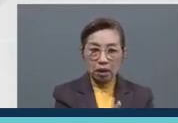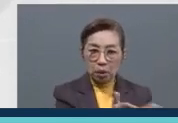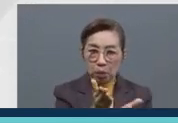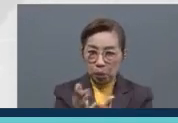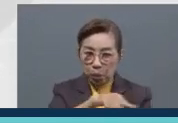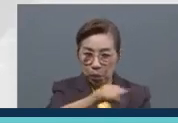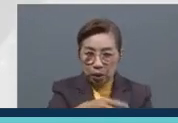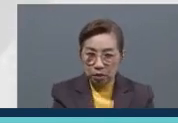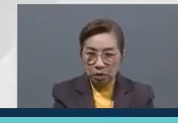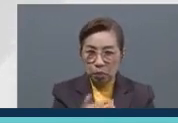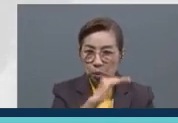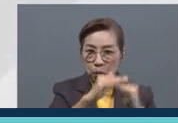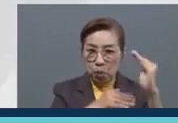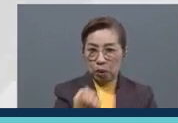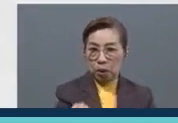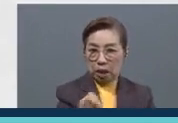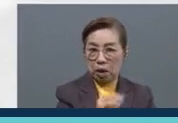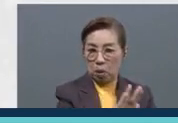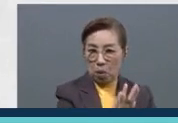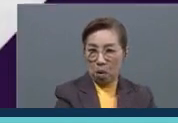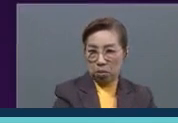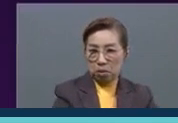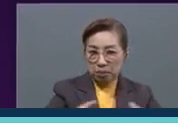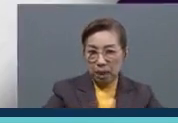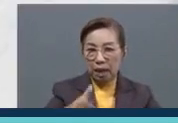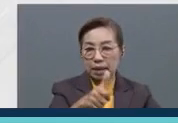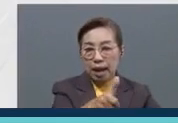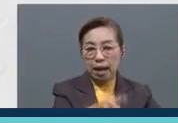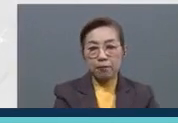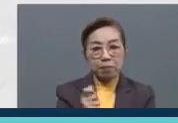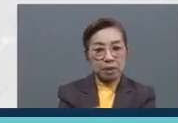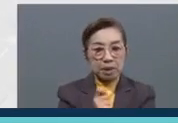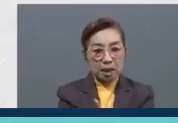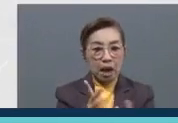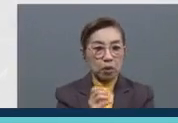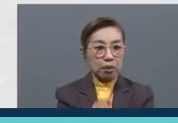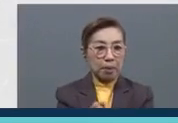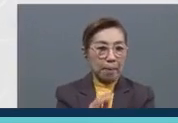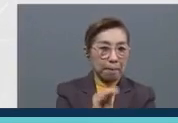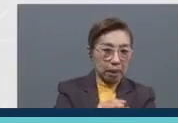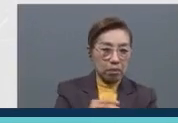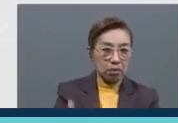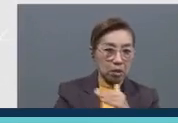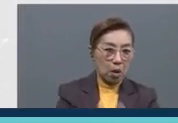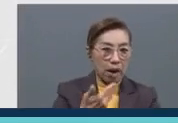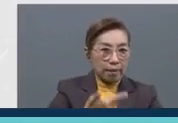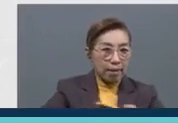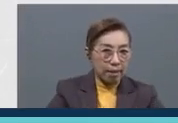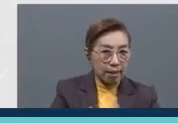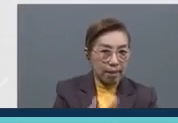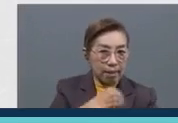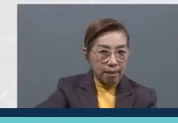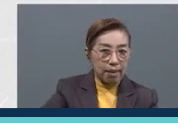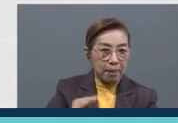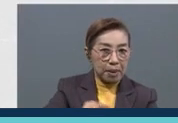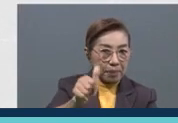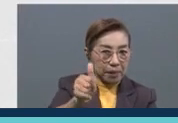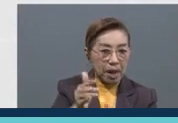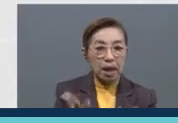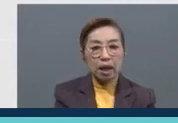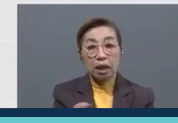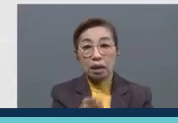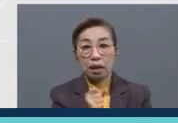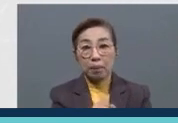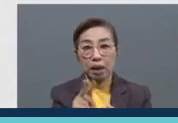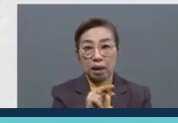ภาพด้านซอฟต์พาวเวอร์ของประเทศไทยรวมถึงศักยภาพด้านอาชีพวัฒนธรรมสร้างสรรค์เกิดการมีส่วนร่วมและ